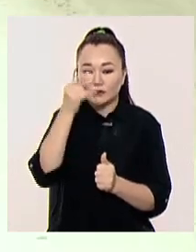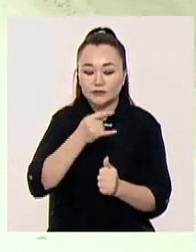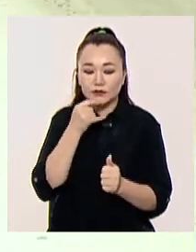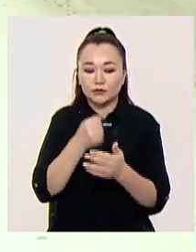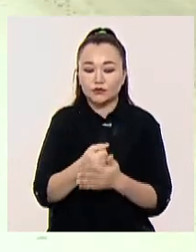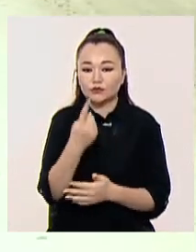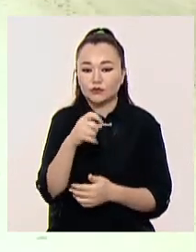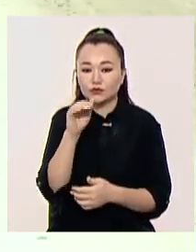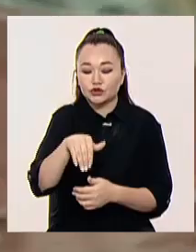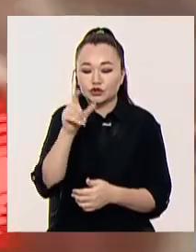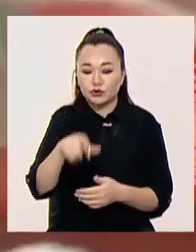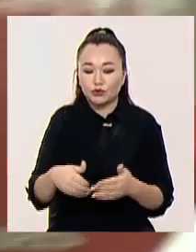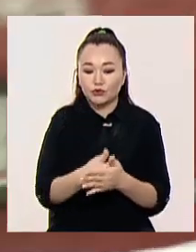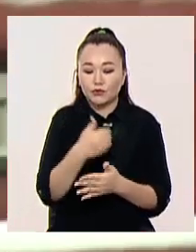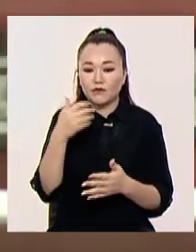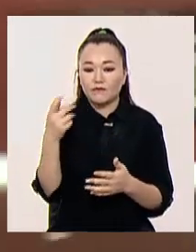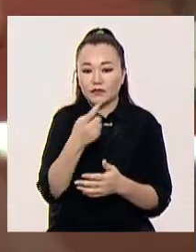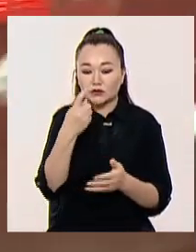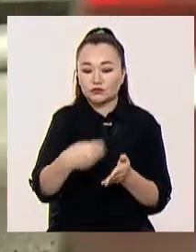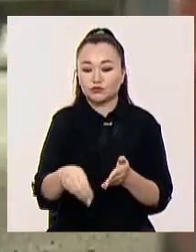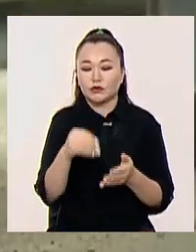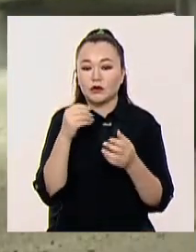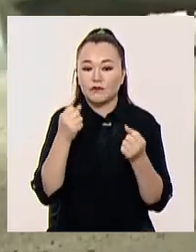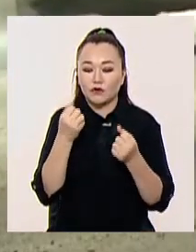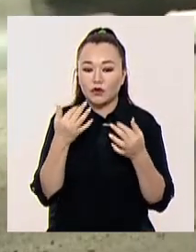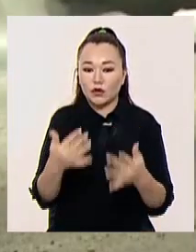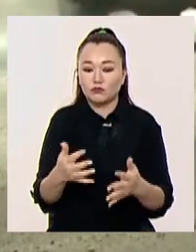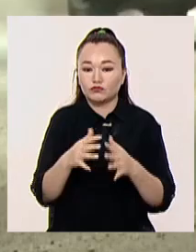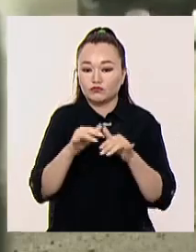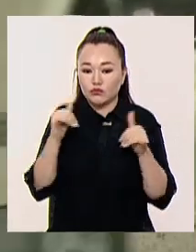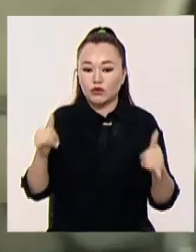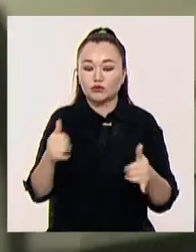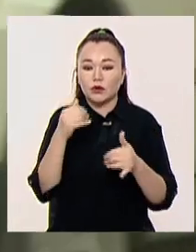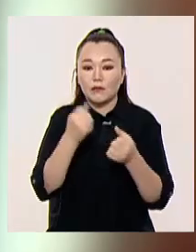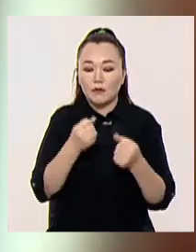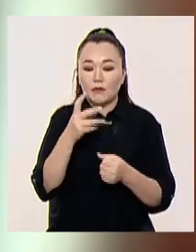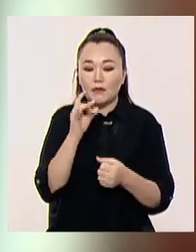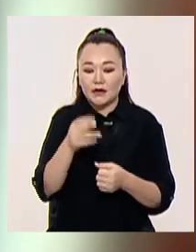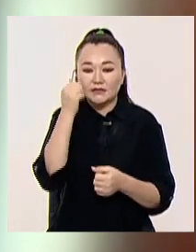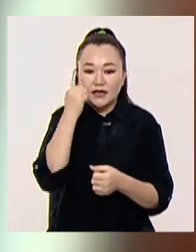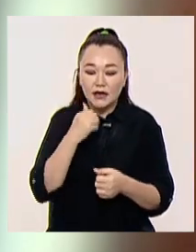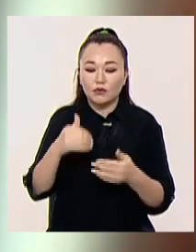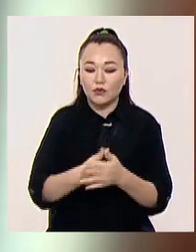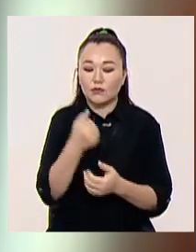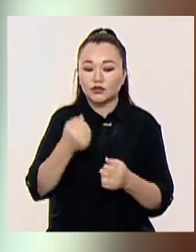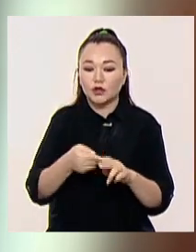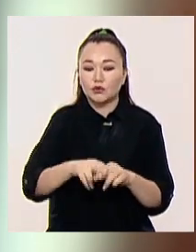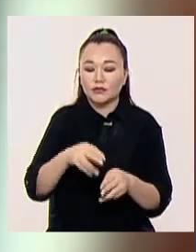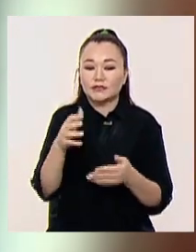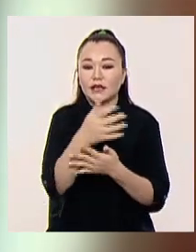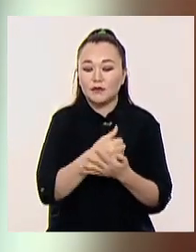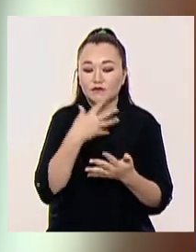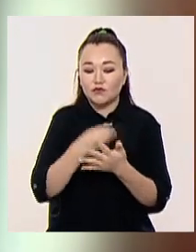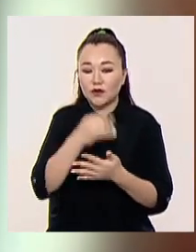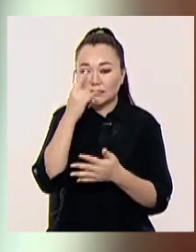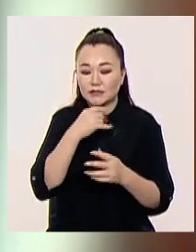тысяч человек становятся новыми автовладельцами. Спрос на авто растет. Казахстанский автопарк стремительно стареет, а новые машины, которые собирают на